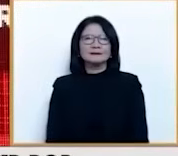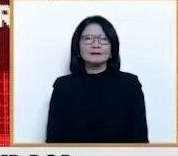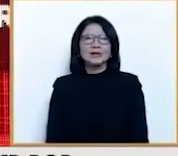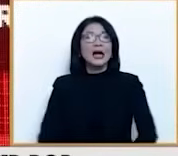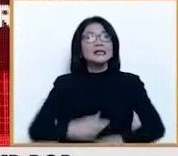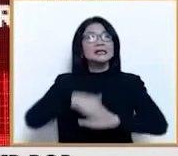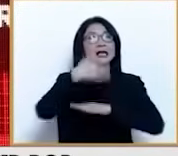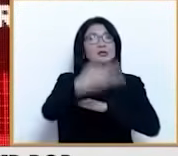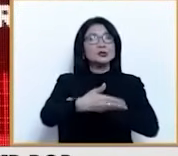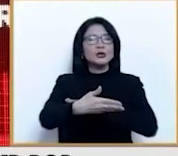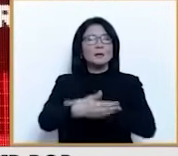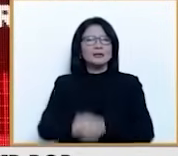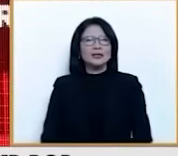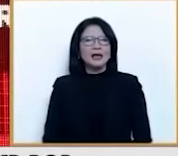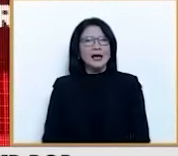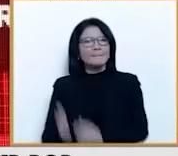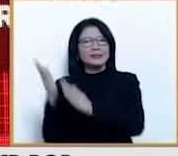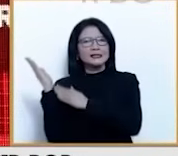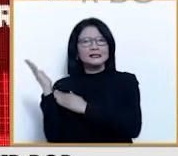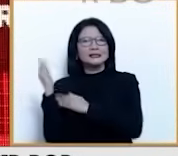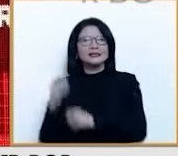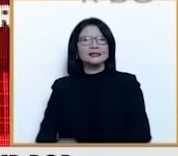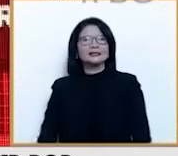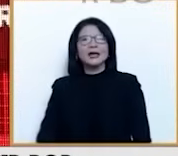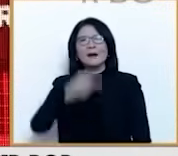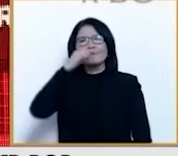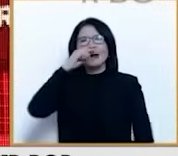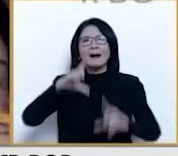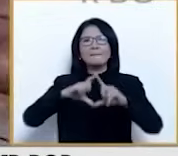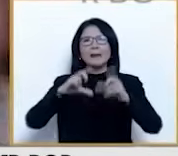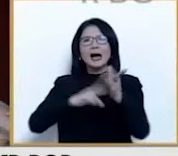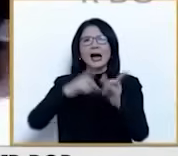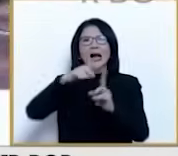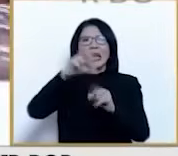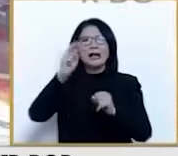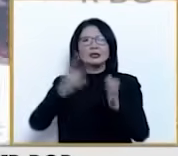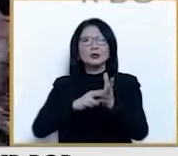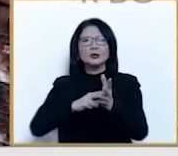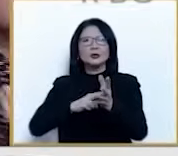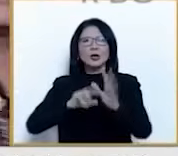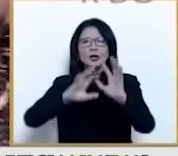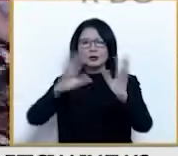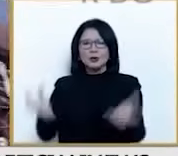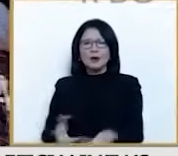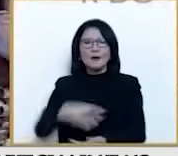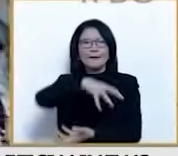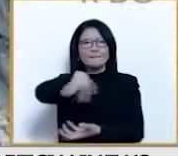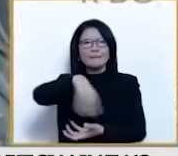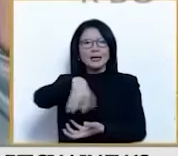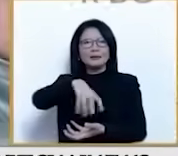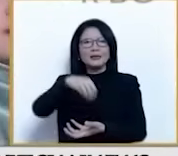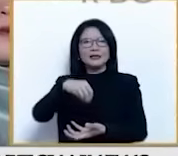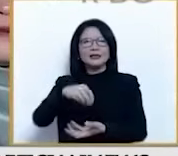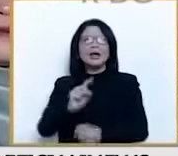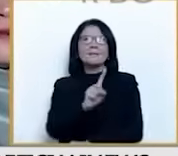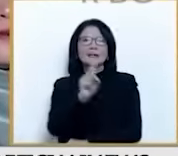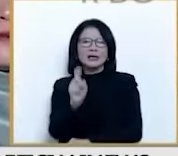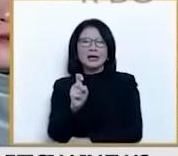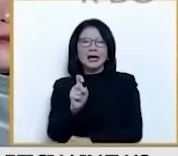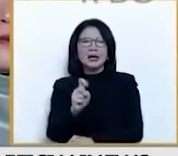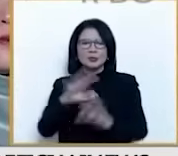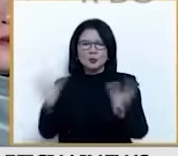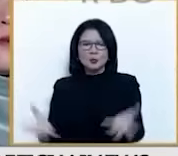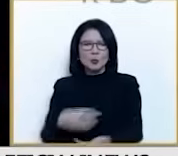Dan selanjutnya kami persilakan kepada Bapak Anton Ali Abbas untuk mengambil undian daftar pertanyaan dari fishbowl